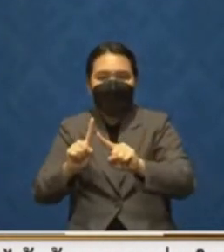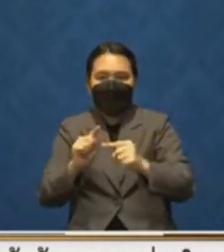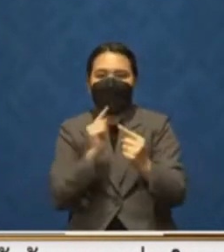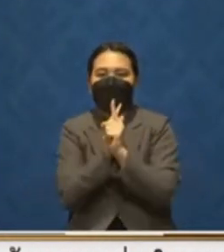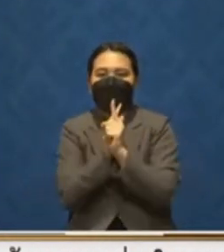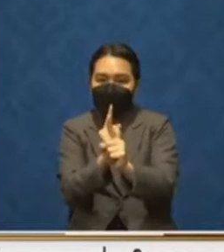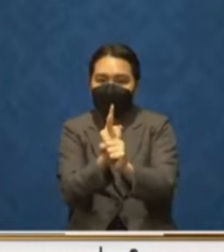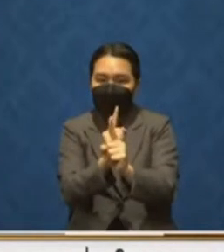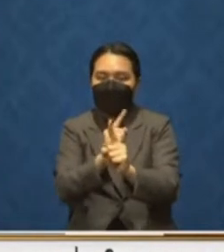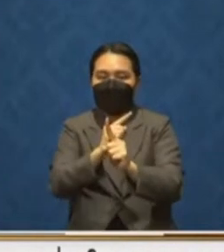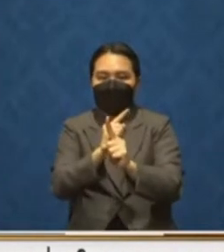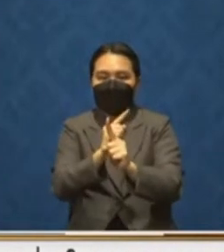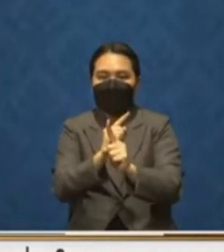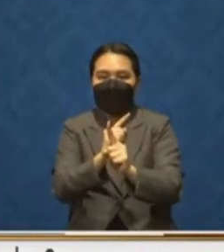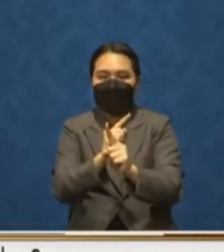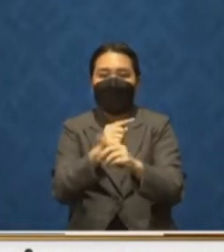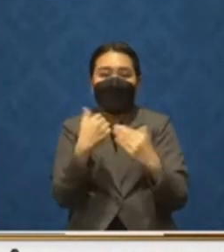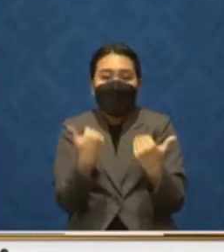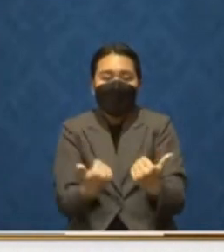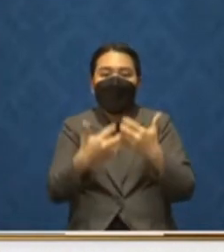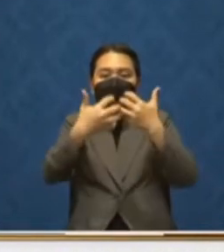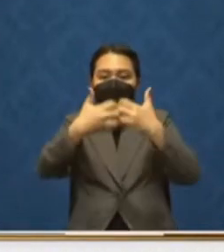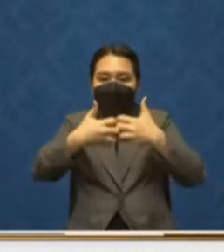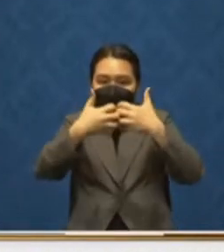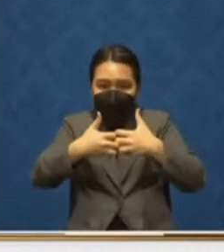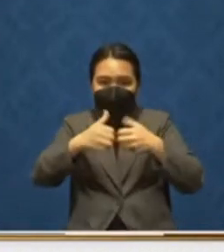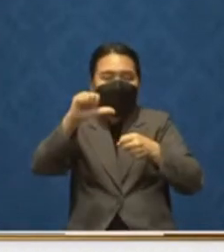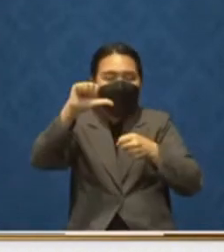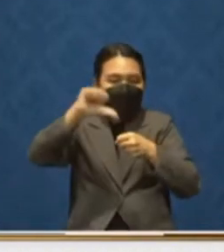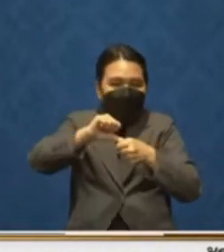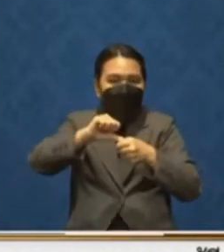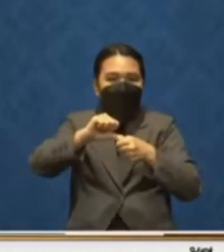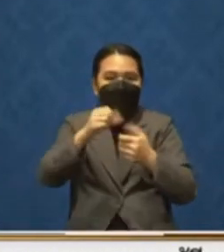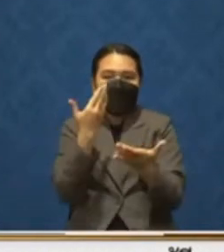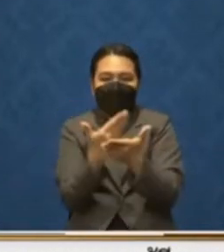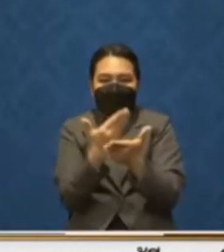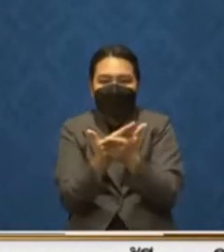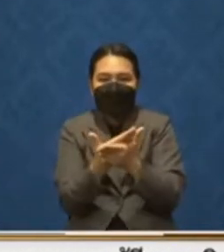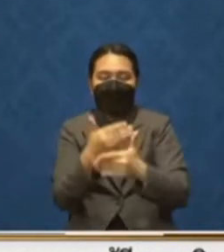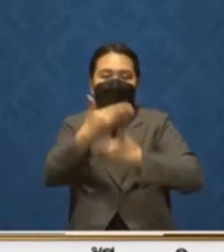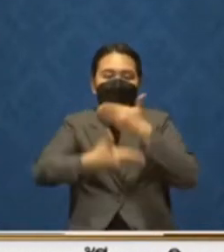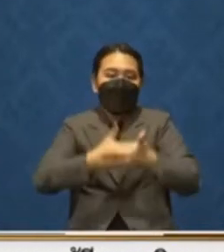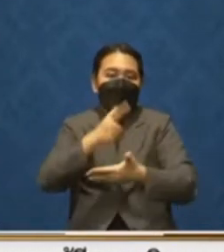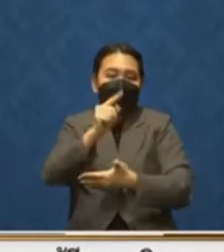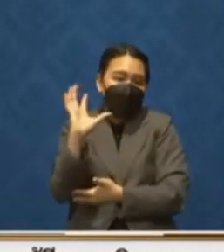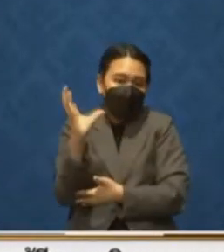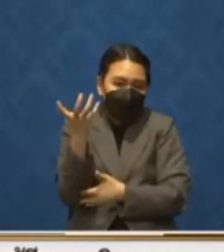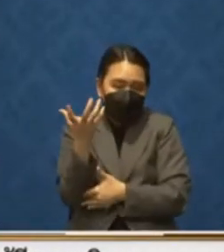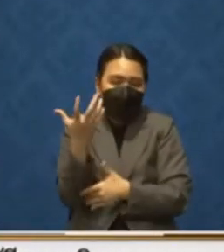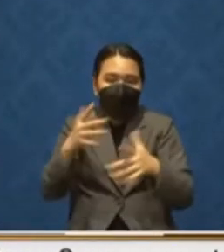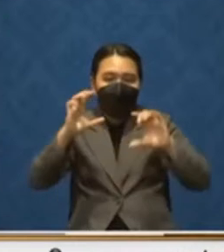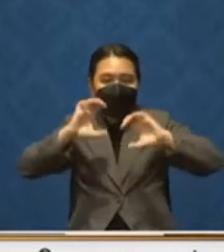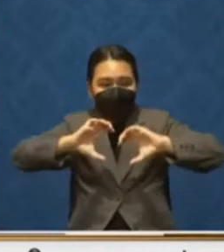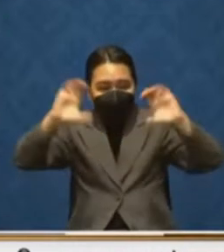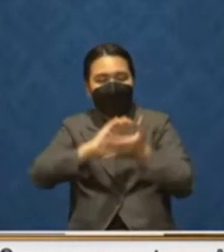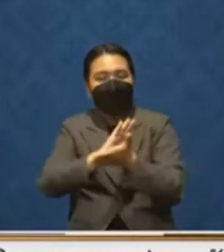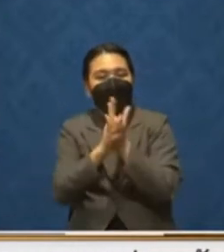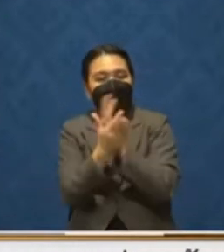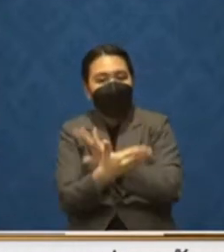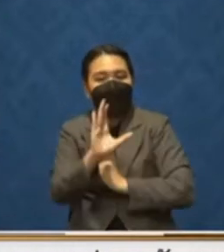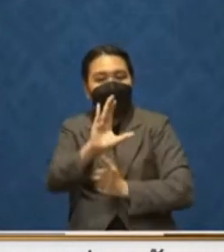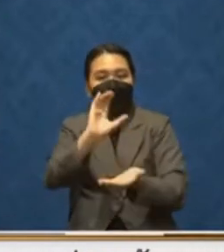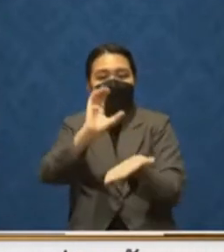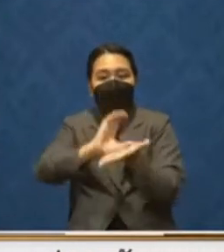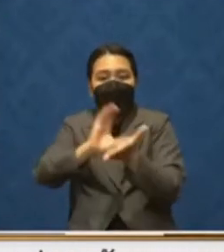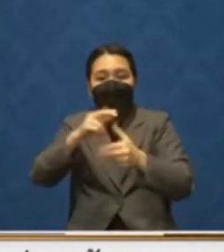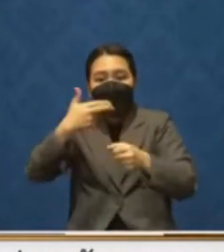ปัจจุบันโรงงานโรงแยกก๊าซส่งเงินส่วนต่างราคาตลาดโลกกับต้นทุนโรงแยกทิ้งแบบไวรัสเข้าสู่น้ำมันใน